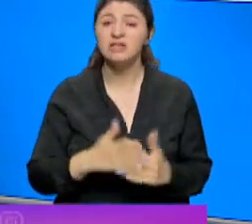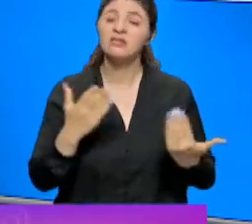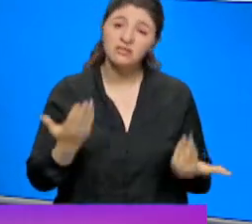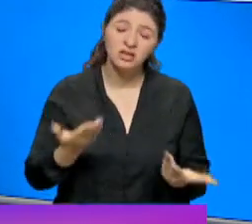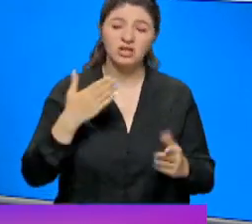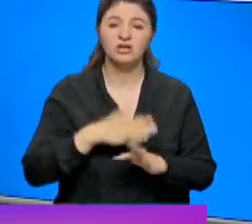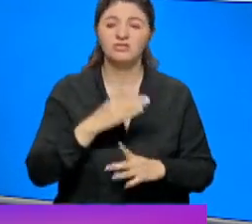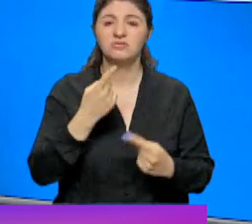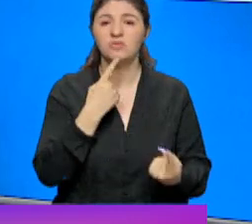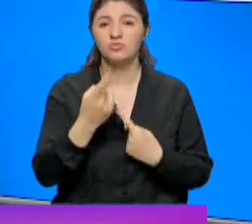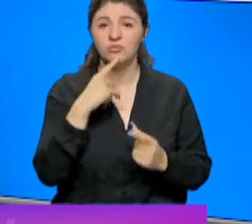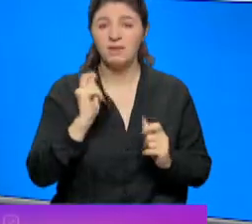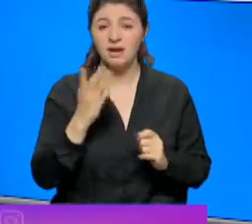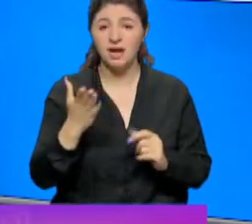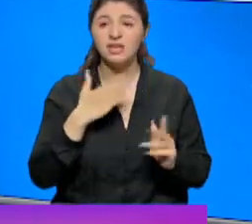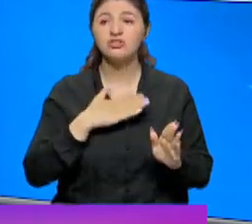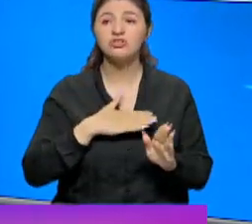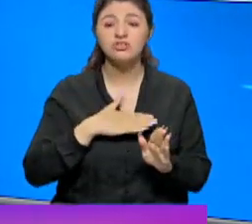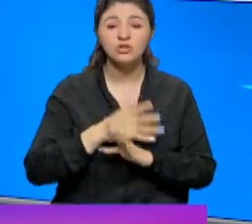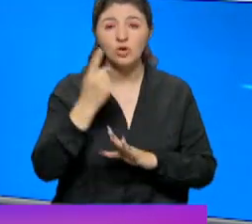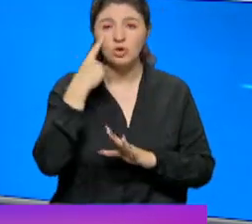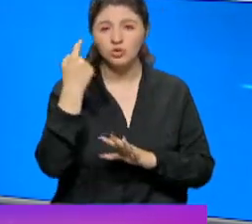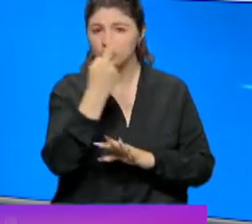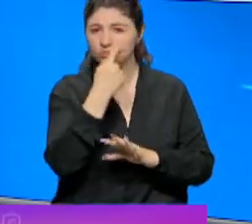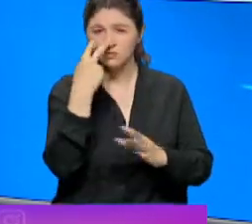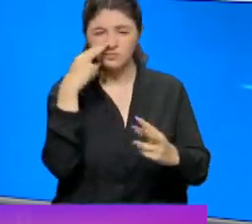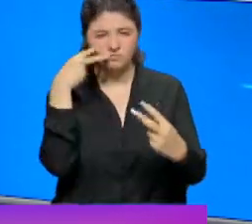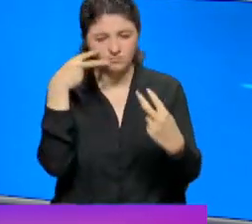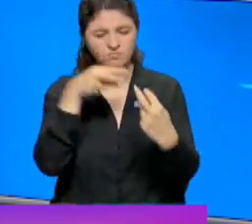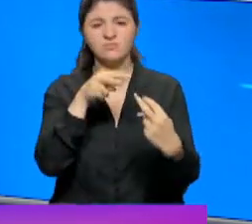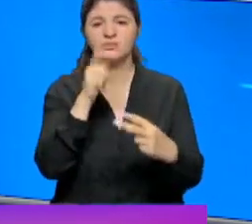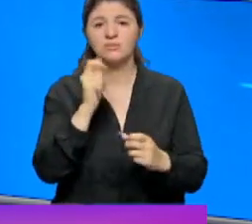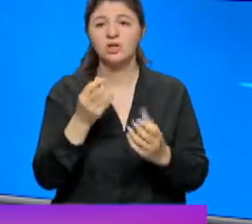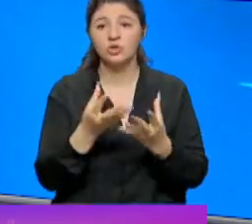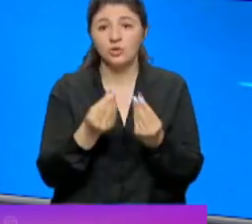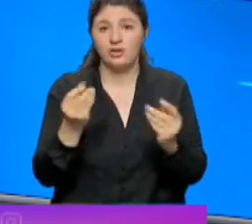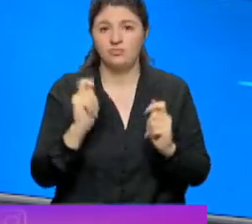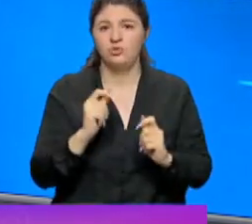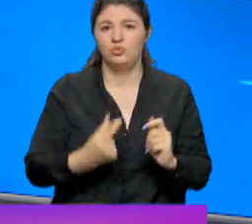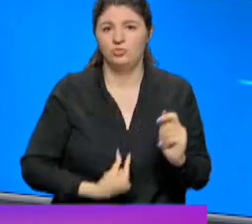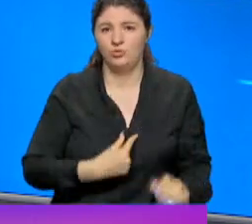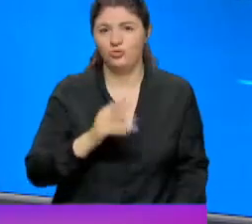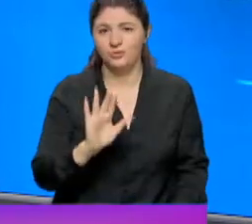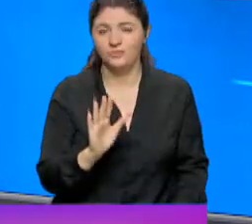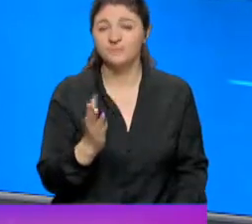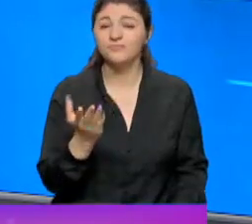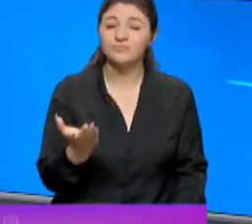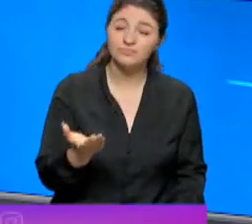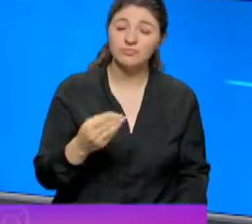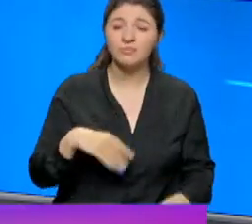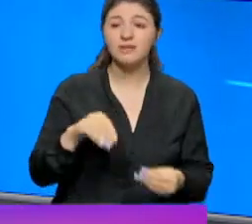gerçekleri konuşarak hakikatin gözünün içine bakarak çoğaltıc ağız umudumuzu